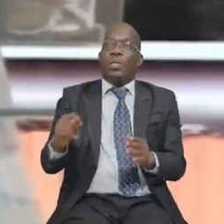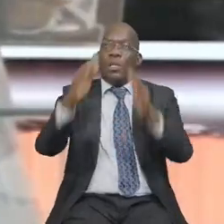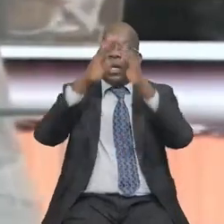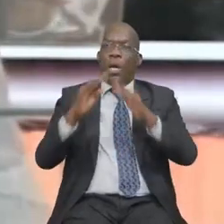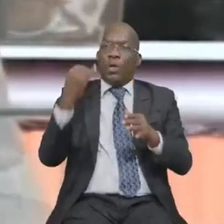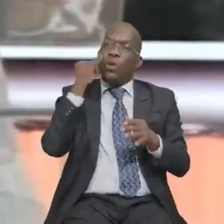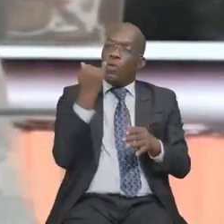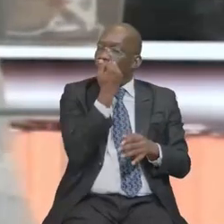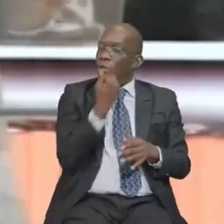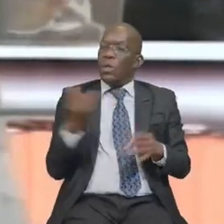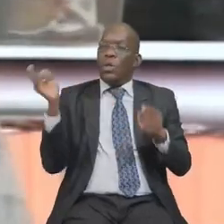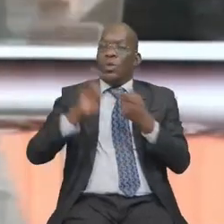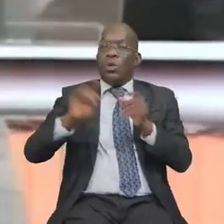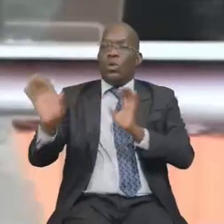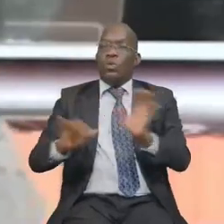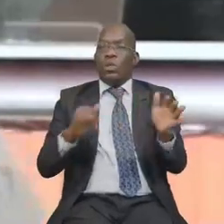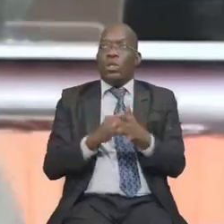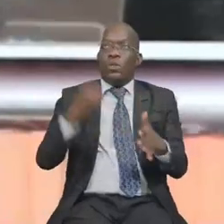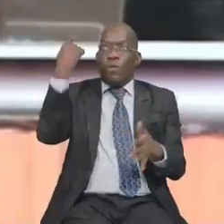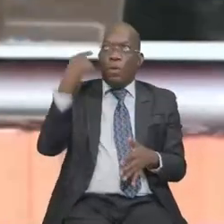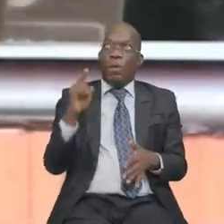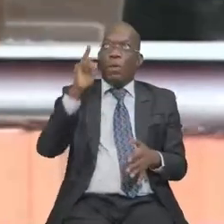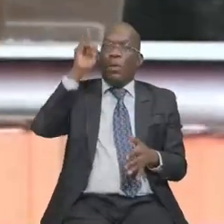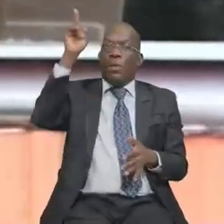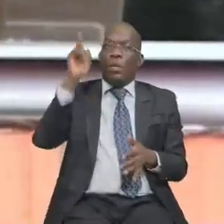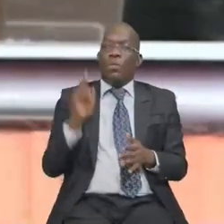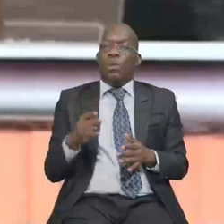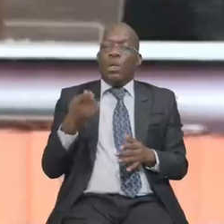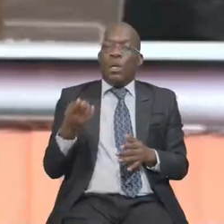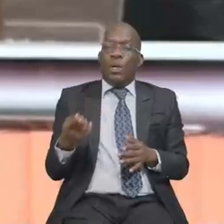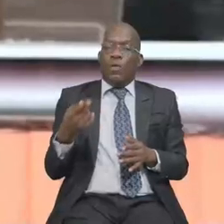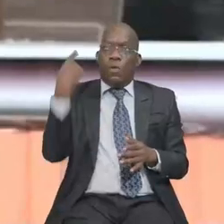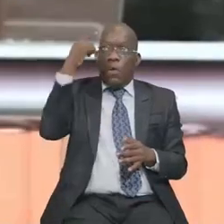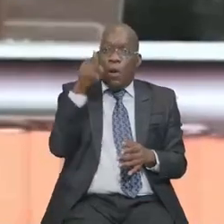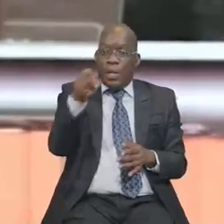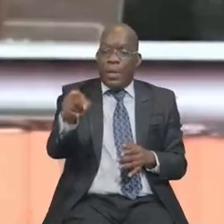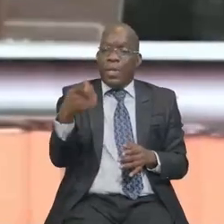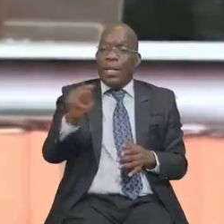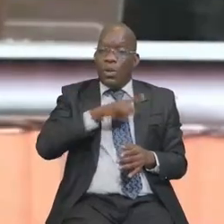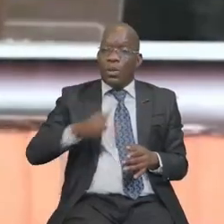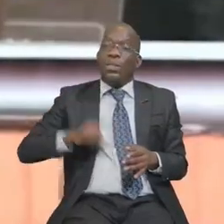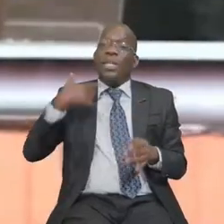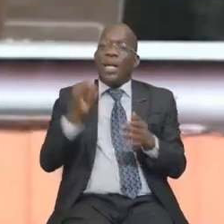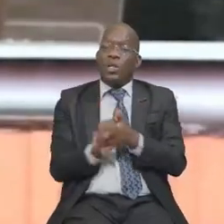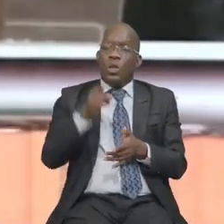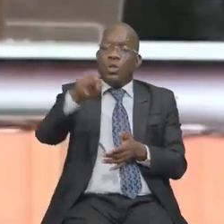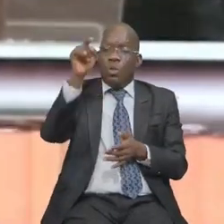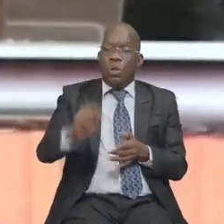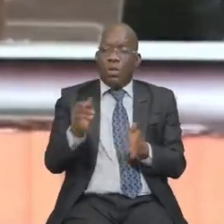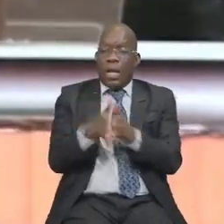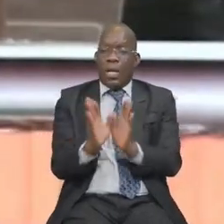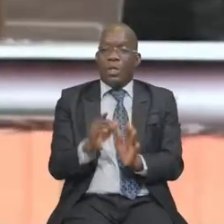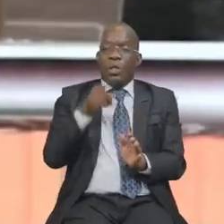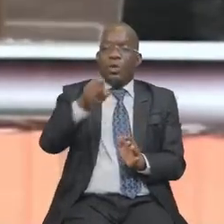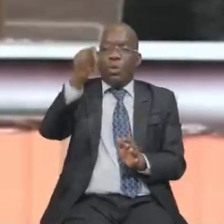Voici ce que je ferai pour eux. Le Seigneur dit, qui le fera, mais tu dois demander. Tu dois le lui dire. Et tu